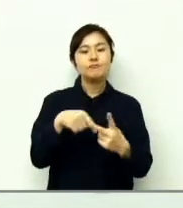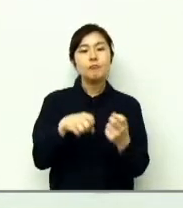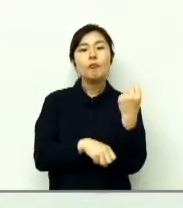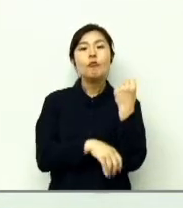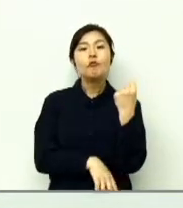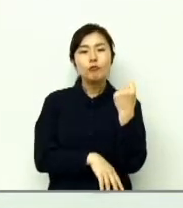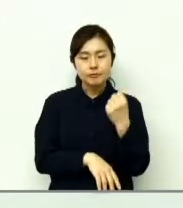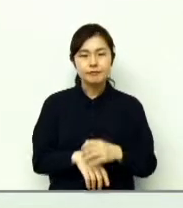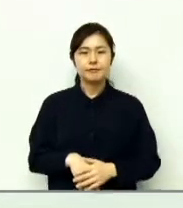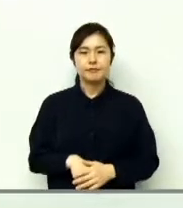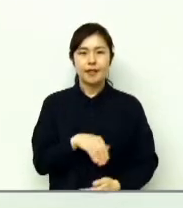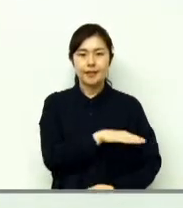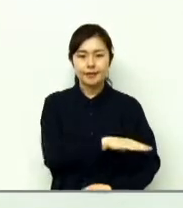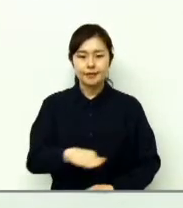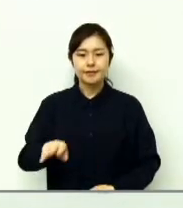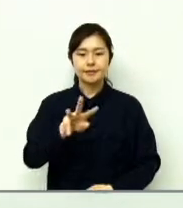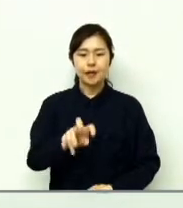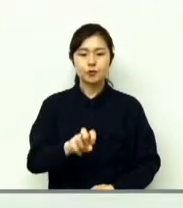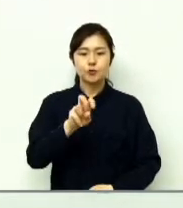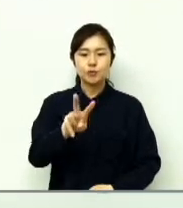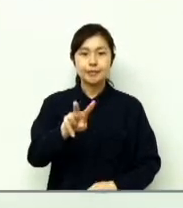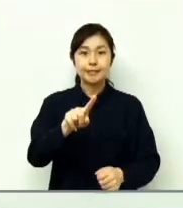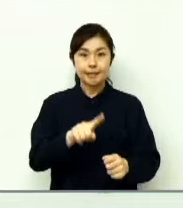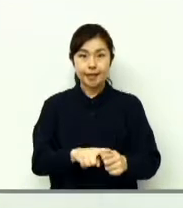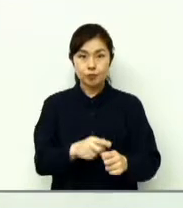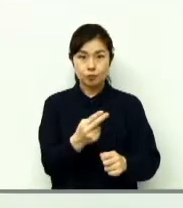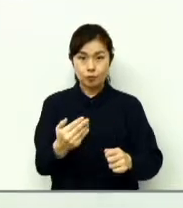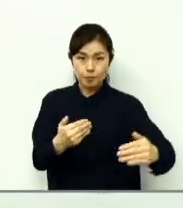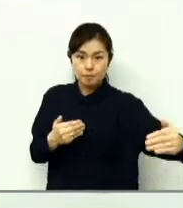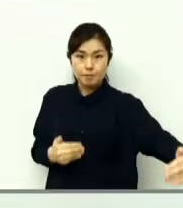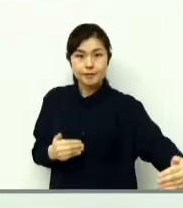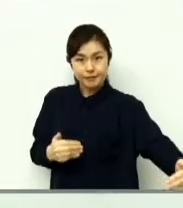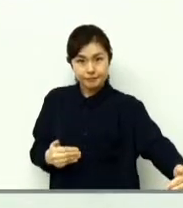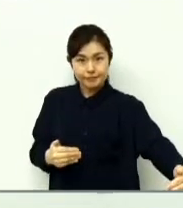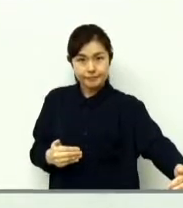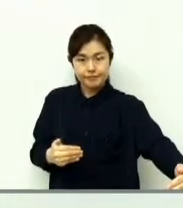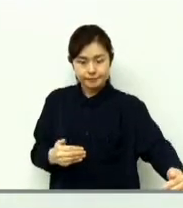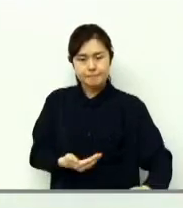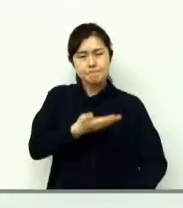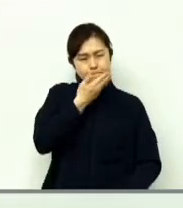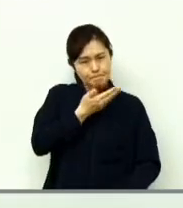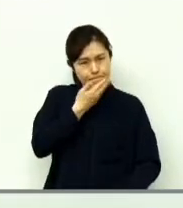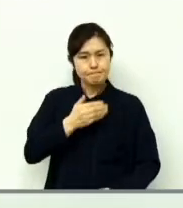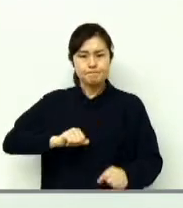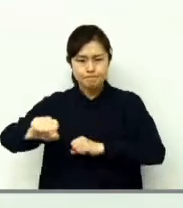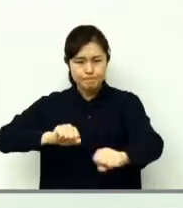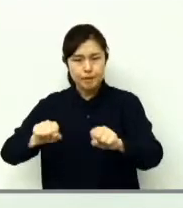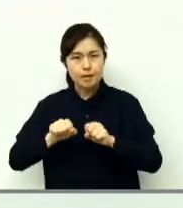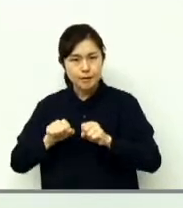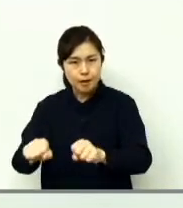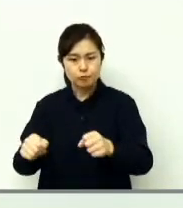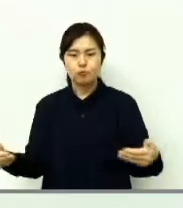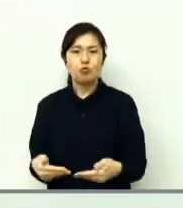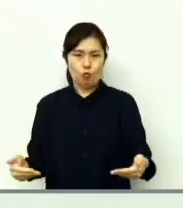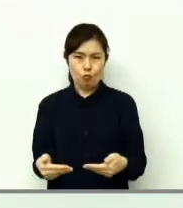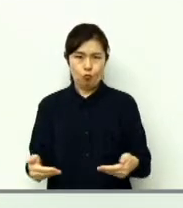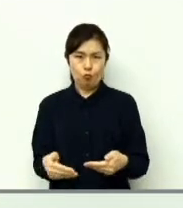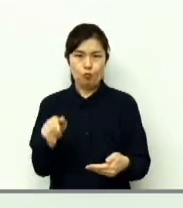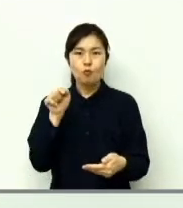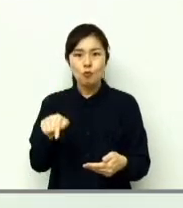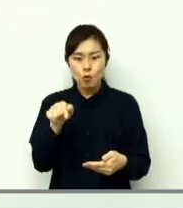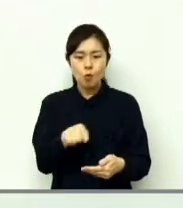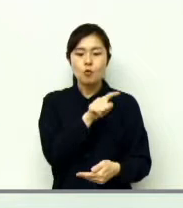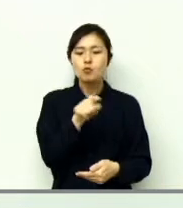が重点的に取り組む事業等をですね、幸せ倍増プラン2017